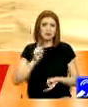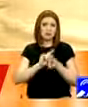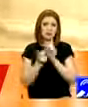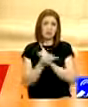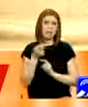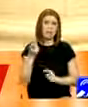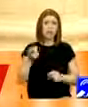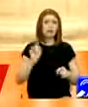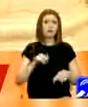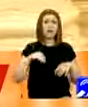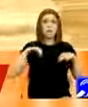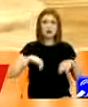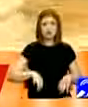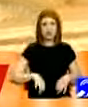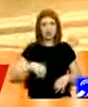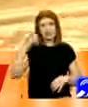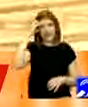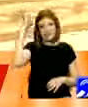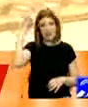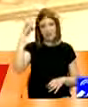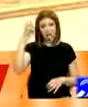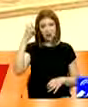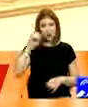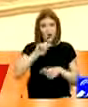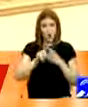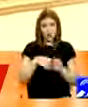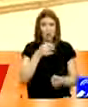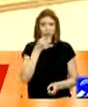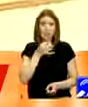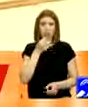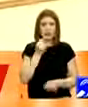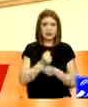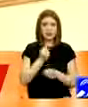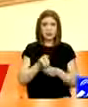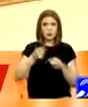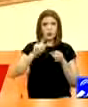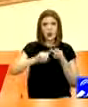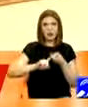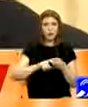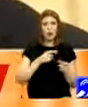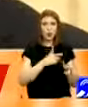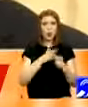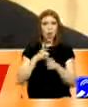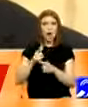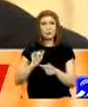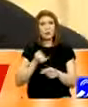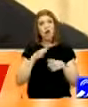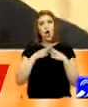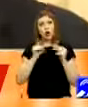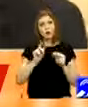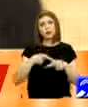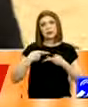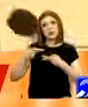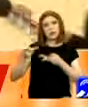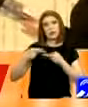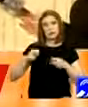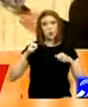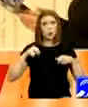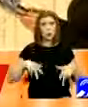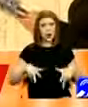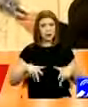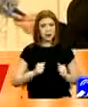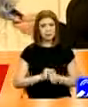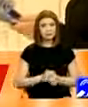cat si din fruntea Senatului în urmă declaratiilor care a fost făcute în legătură cu armele pe care România ar putea trimite ukraine